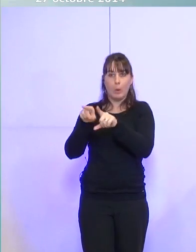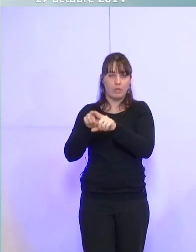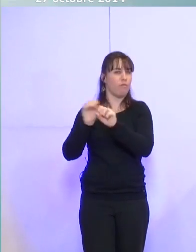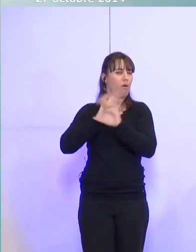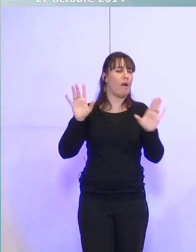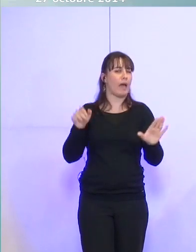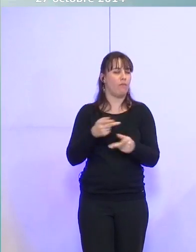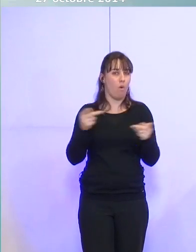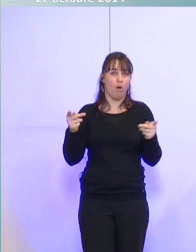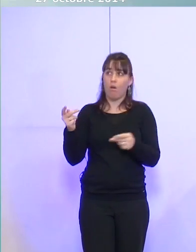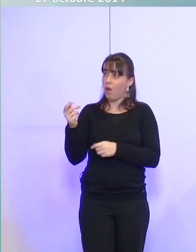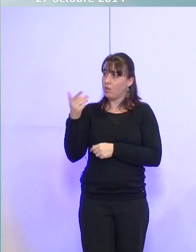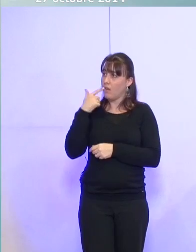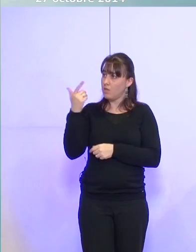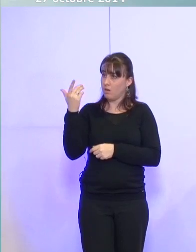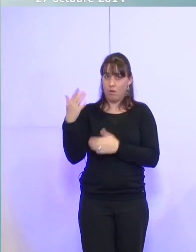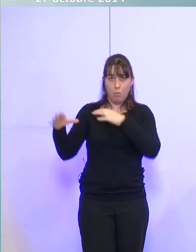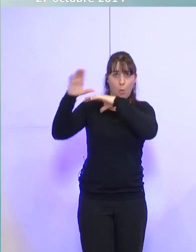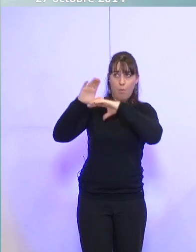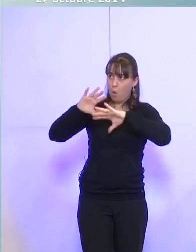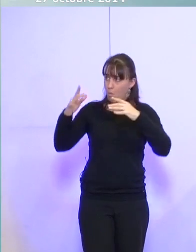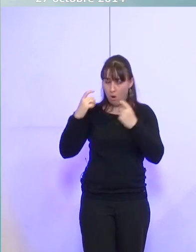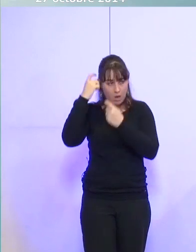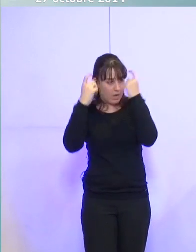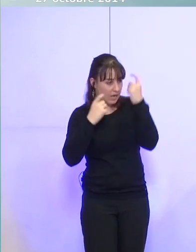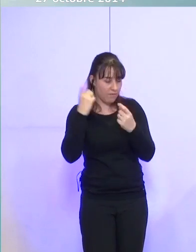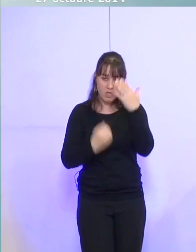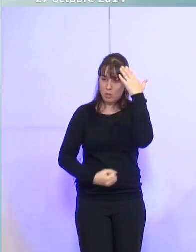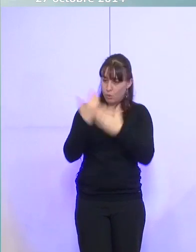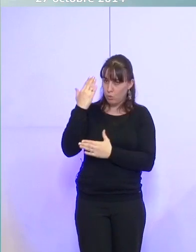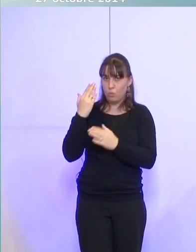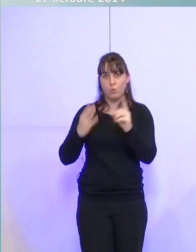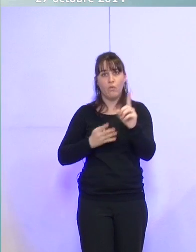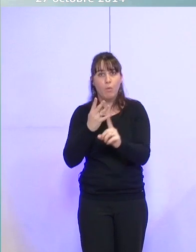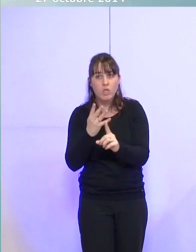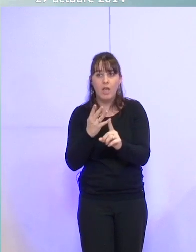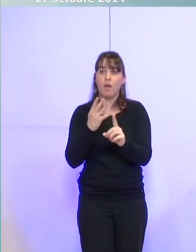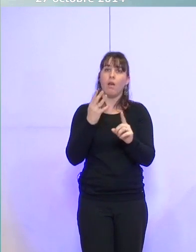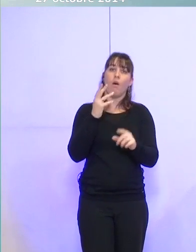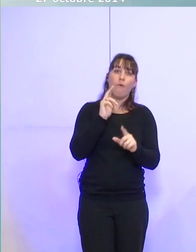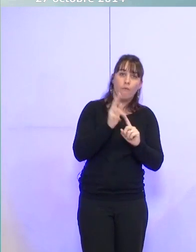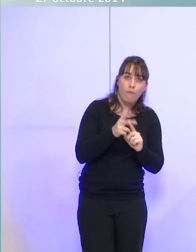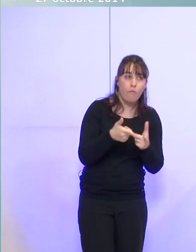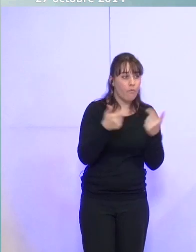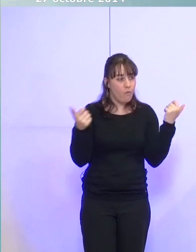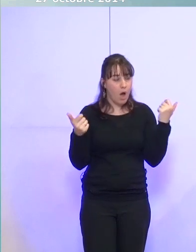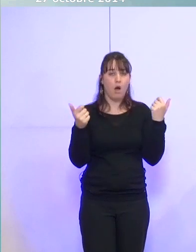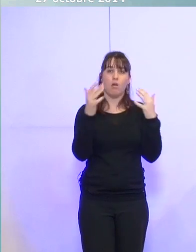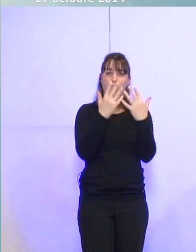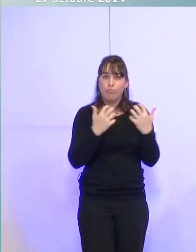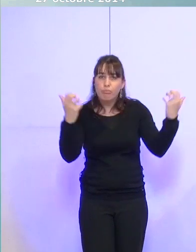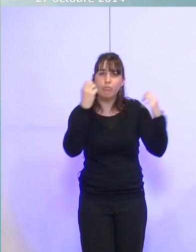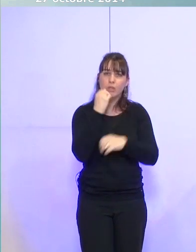clairement, engageront une réflexion sur un nouveau projet autour des foires, des salons et des expositions,